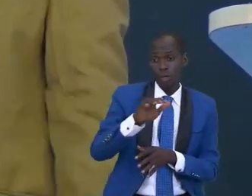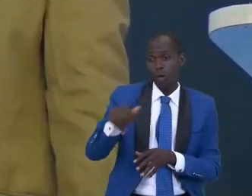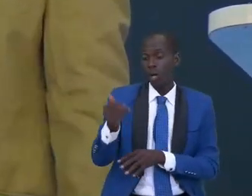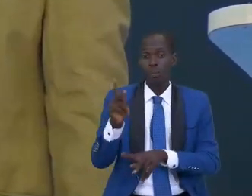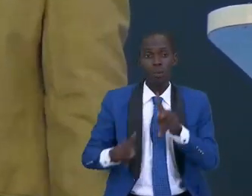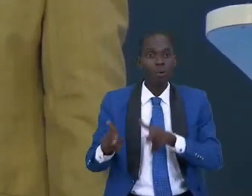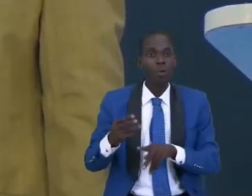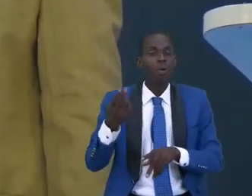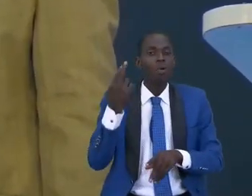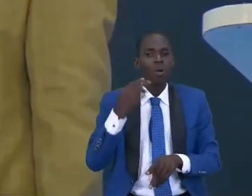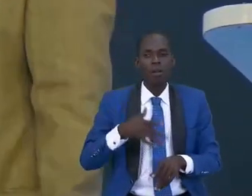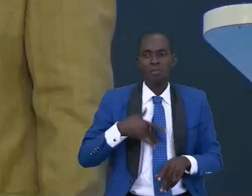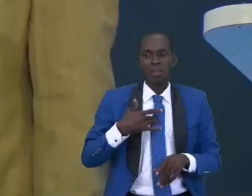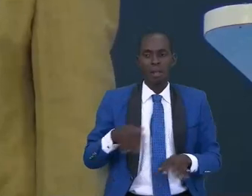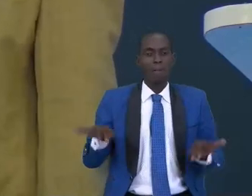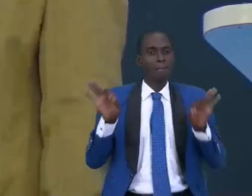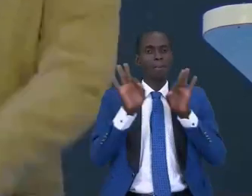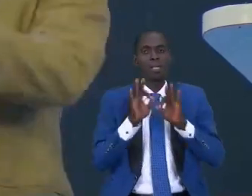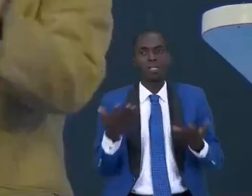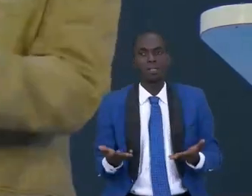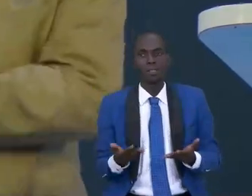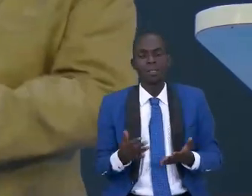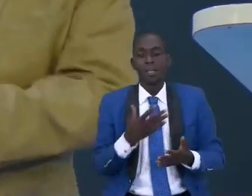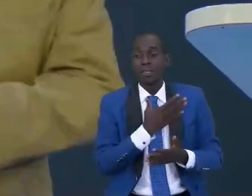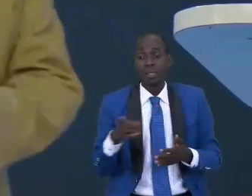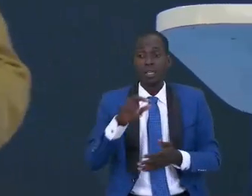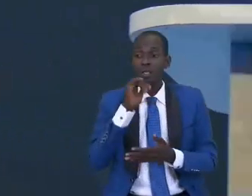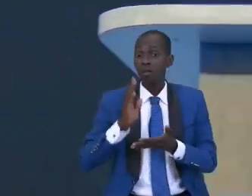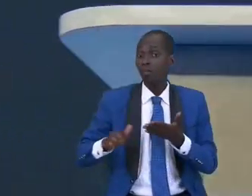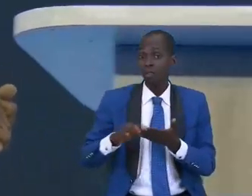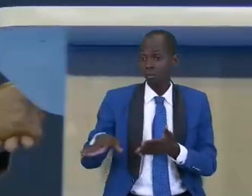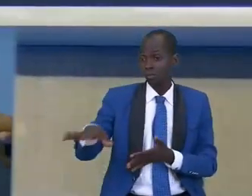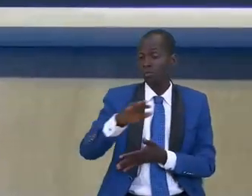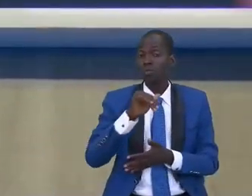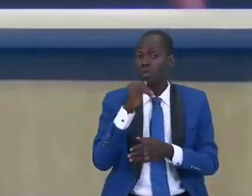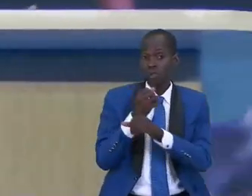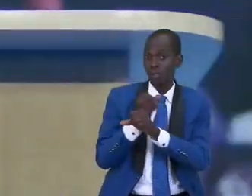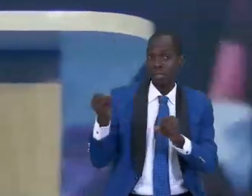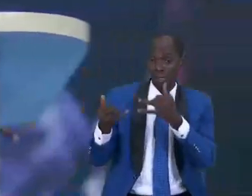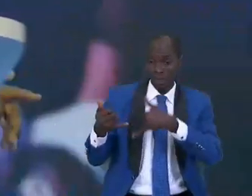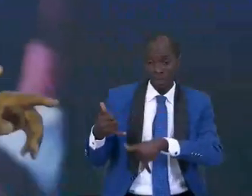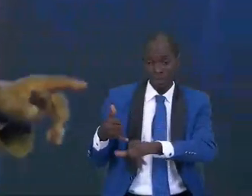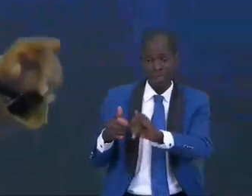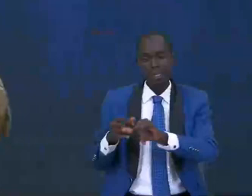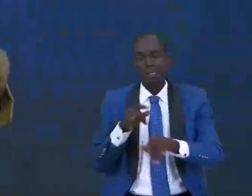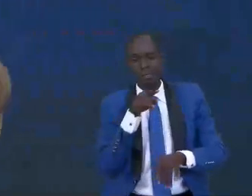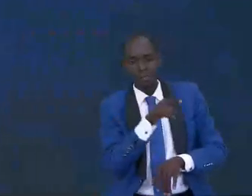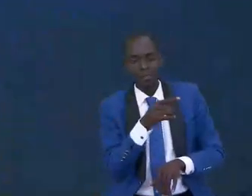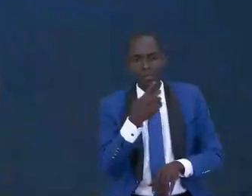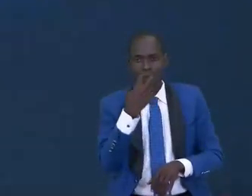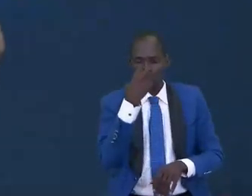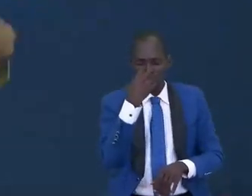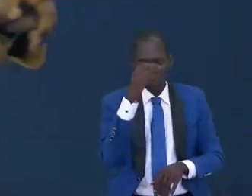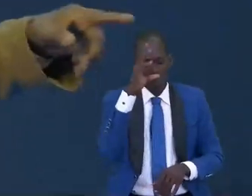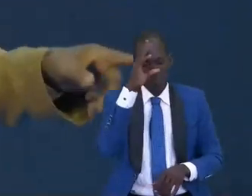ils réclamaient leur mérite, mais ils n'avaient rien. Ils n'étaient pas pardonnés. Ils n'étaient pas sauvés. Et l'homme là, alors,